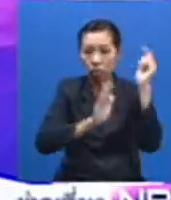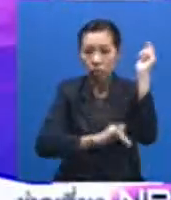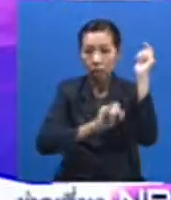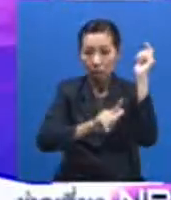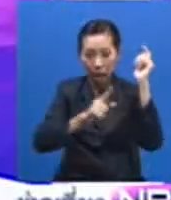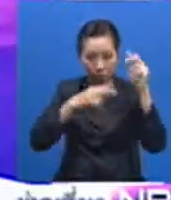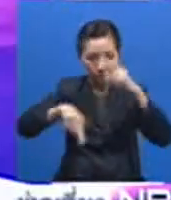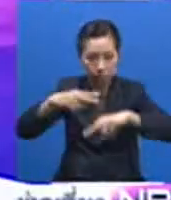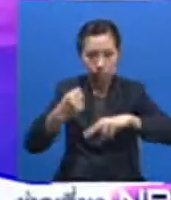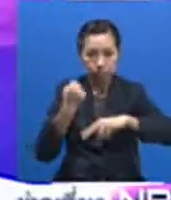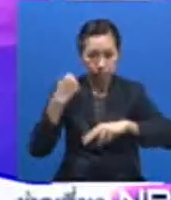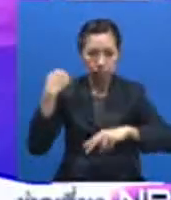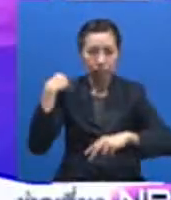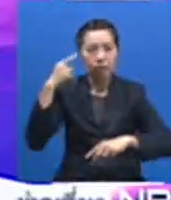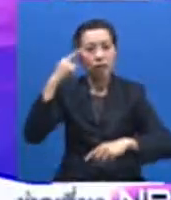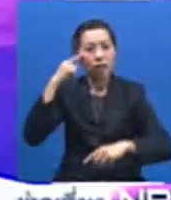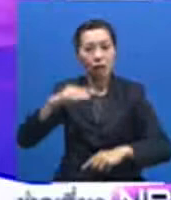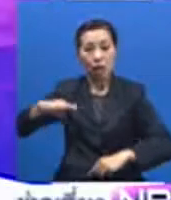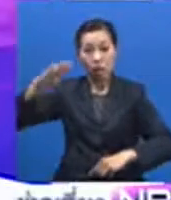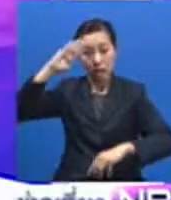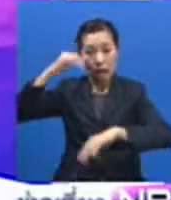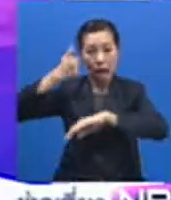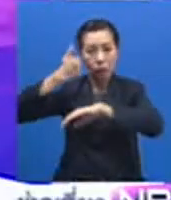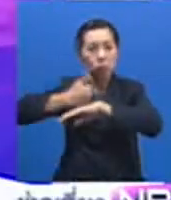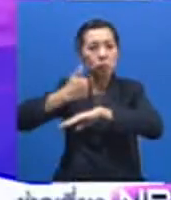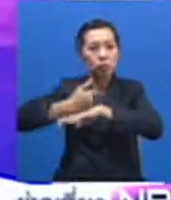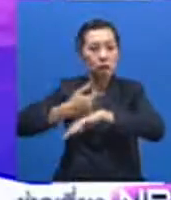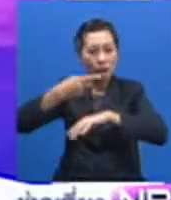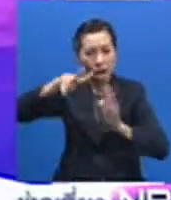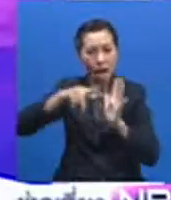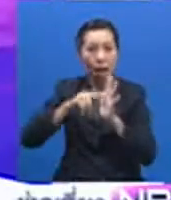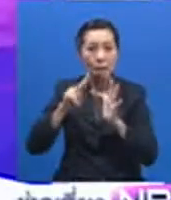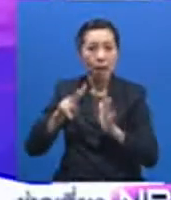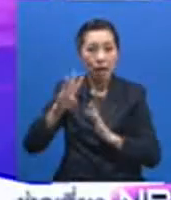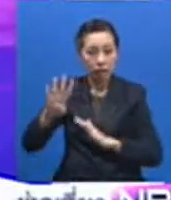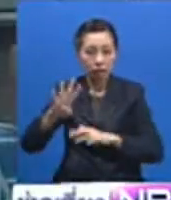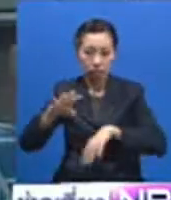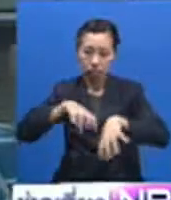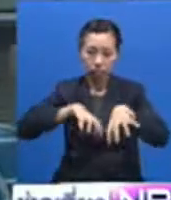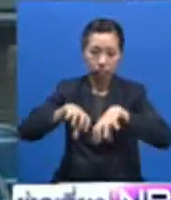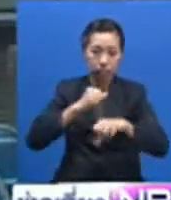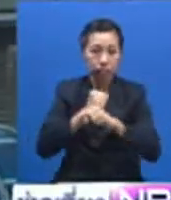ที่ 4เดินหน้าทุ่งยางแดงโมเดลสร้างชุมชนเข้มแข็งระดับอำเภอ